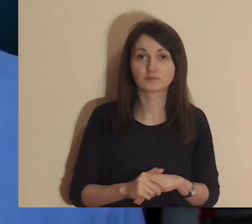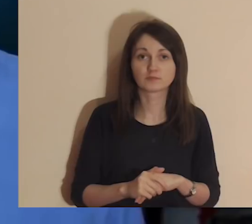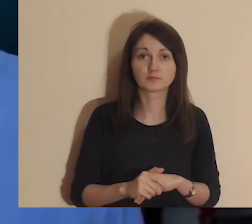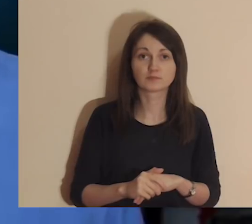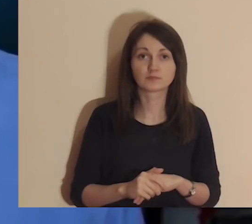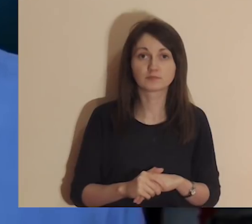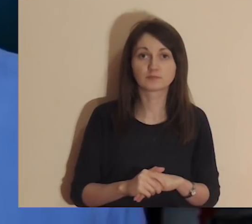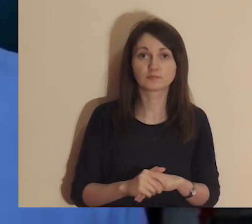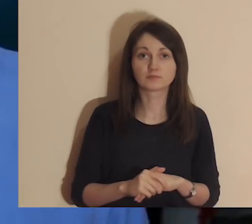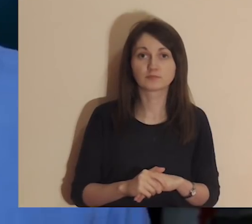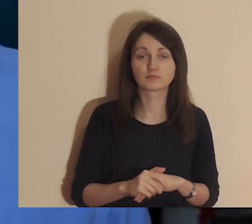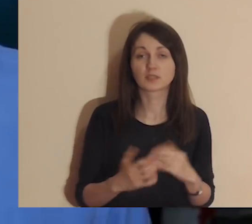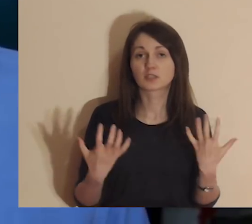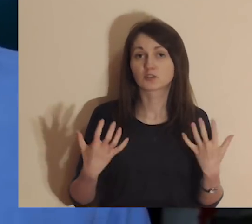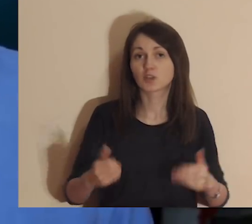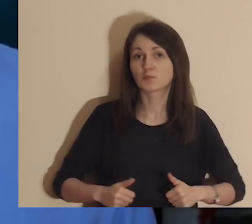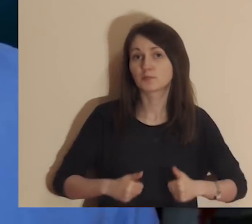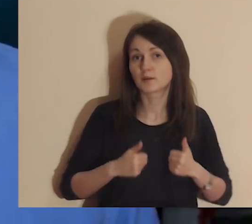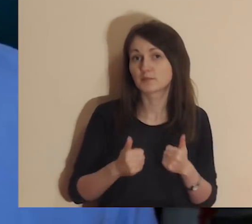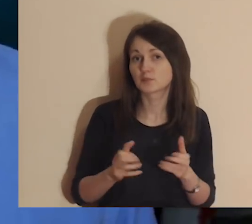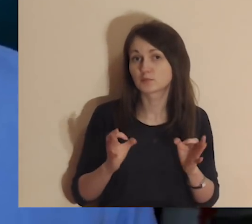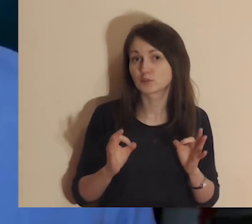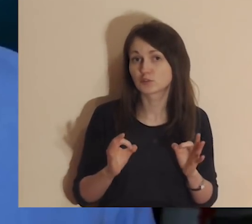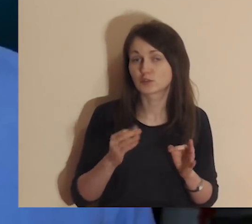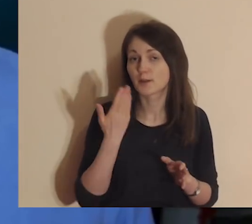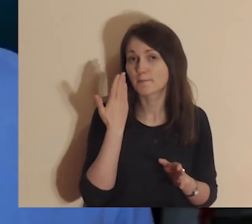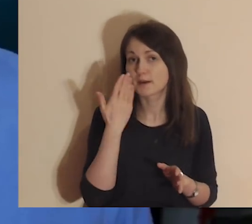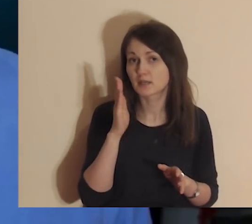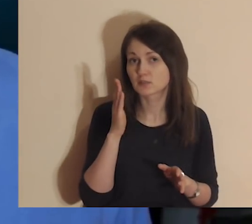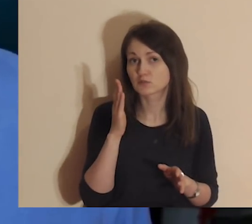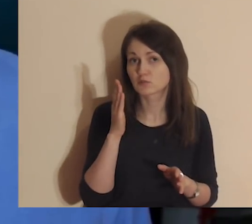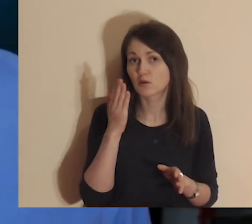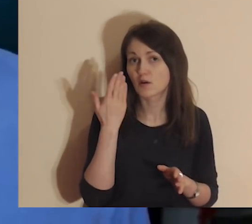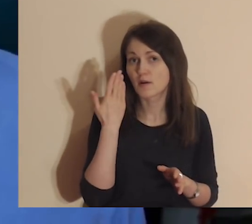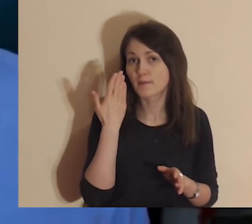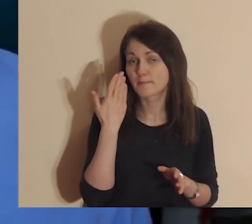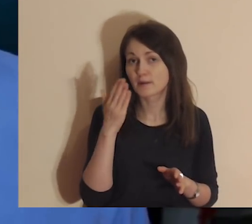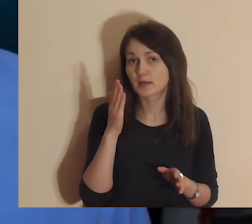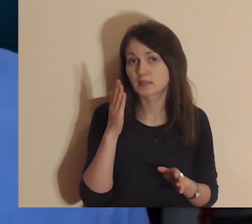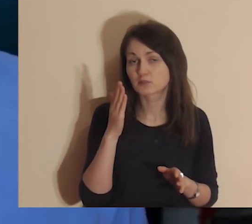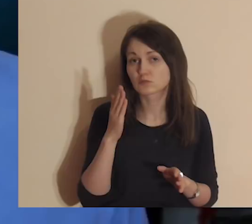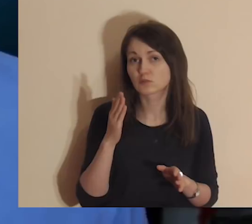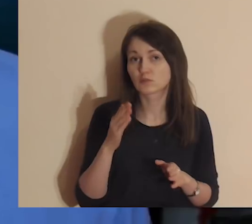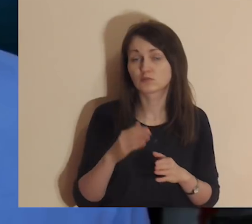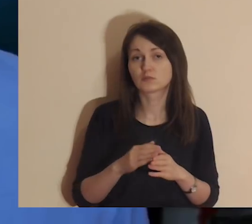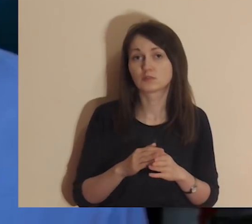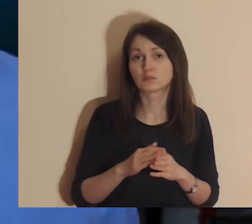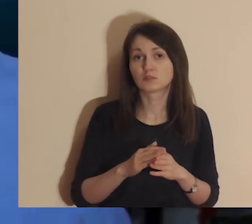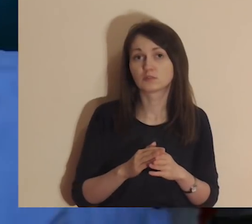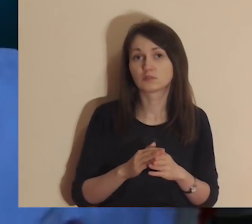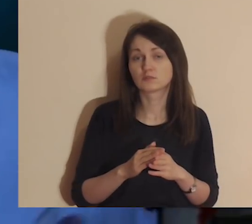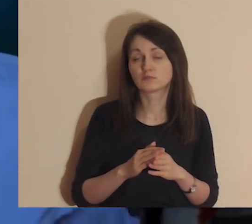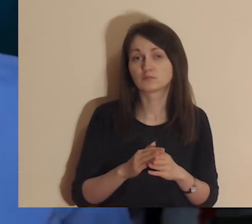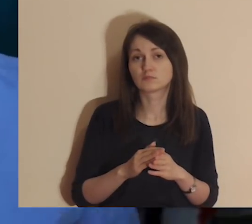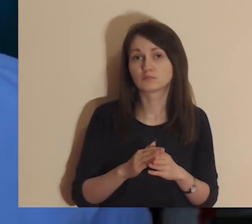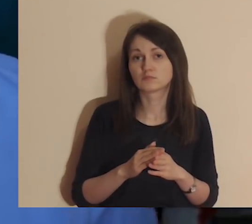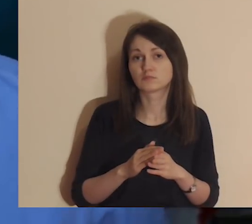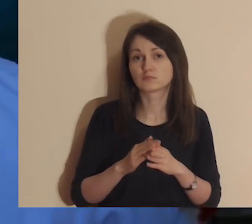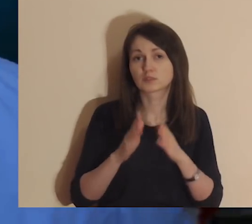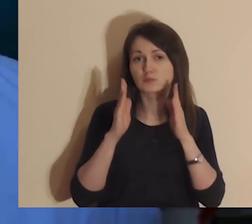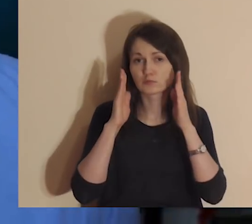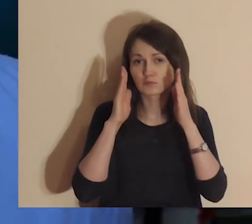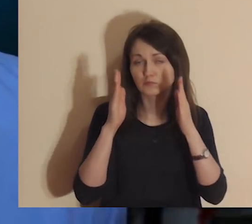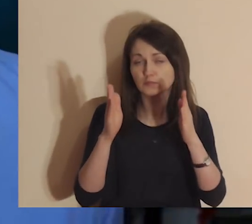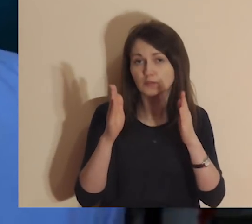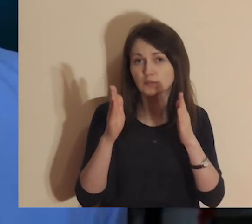w takie miejsce. I teraz chciałbym, żebyśmy na tej medytacji bardzo, bardzo wyjątkowo,